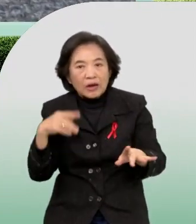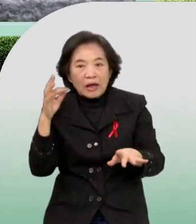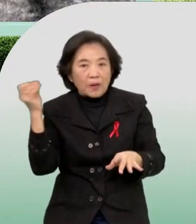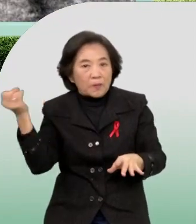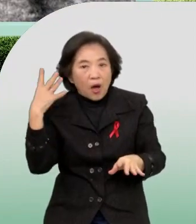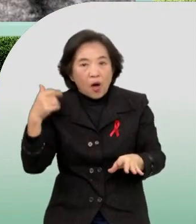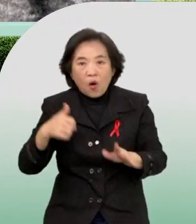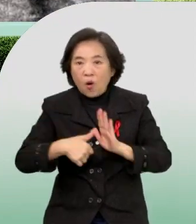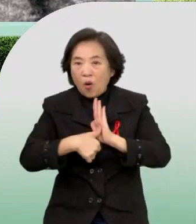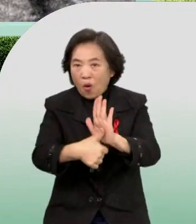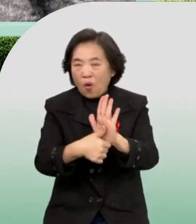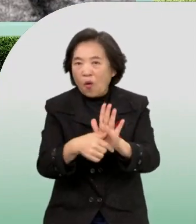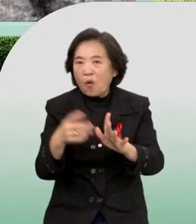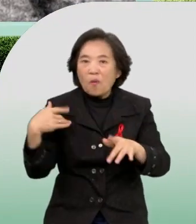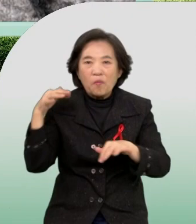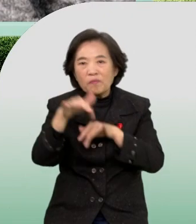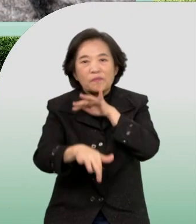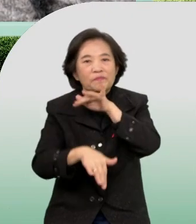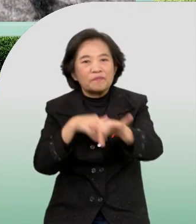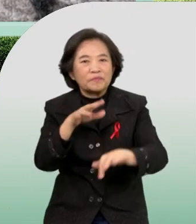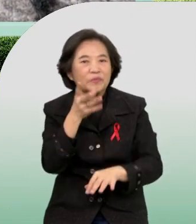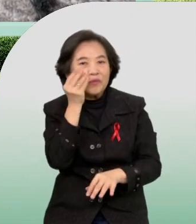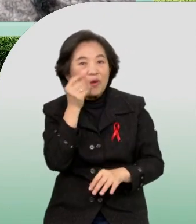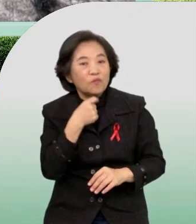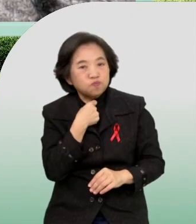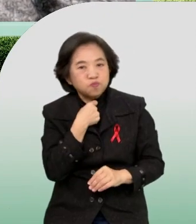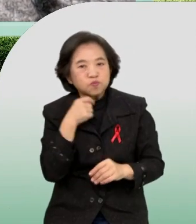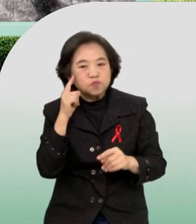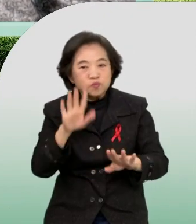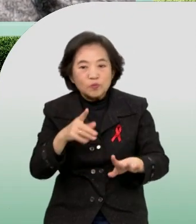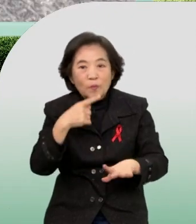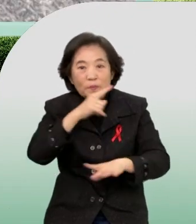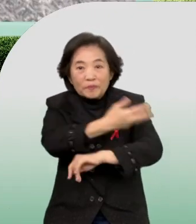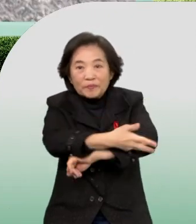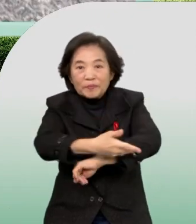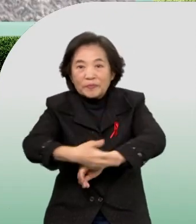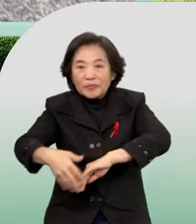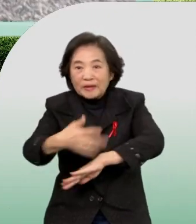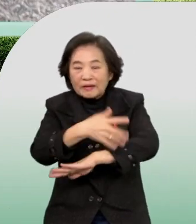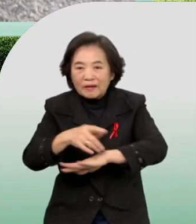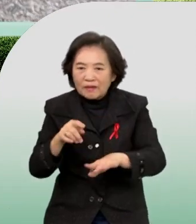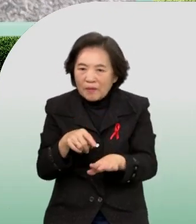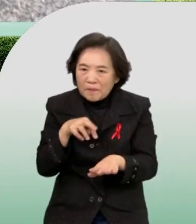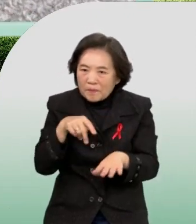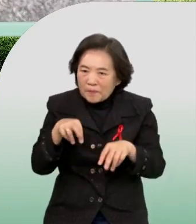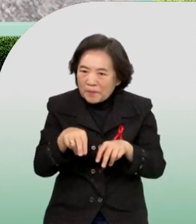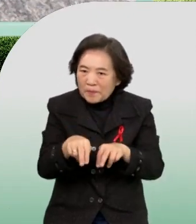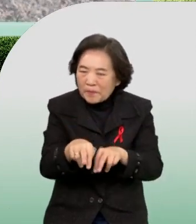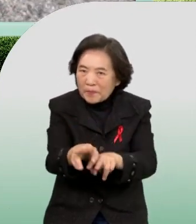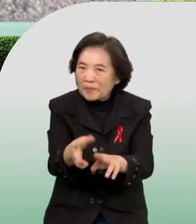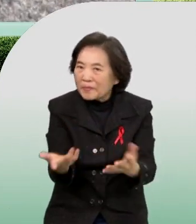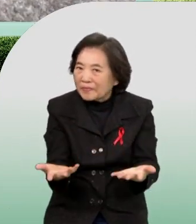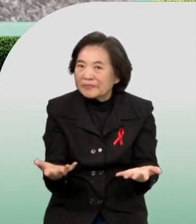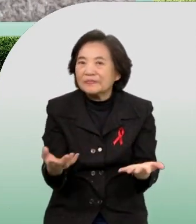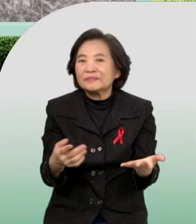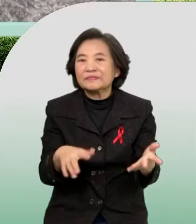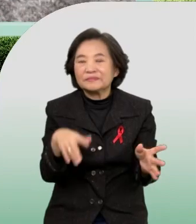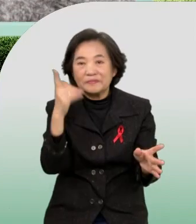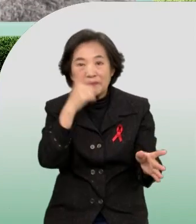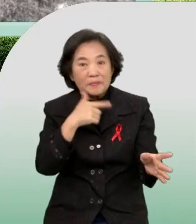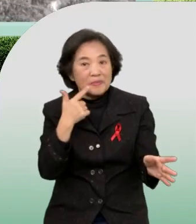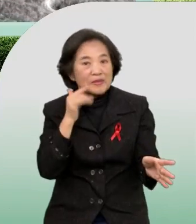客嚟到入邊嚟了喎。昨天我嚟看那現場，韓國我嚟同冰川嚟做接觸。不